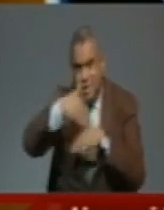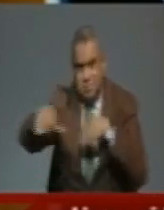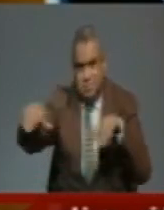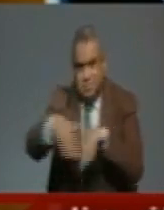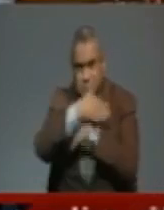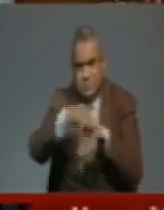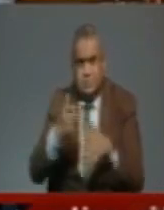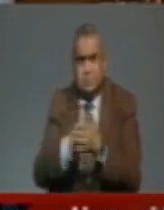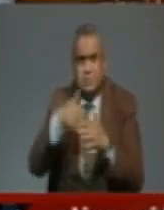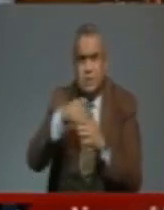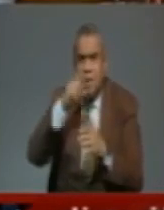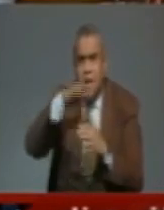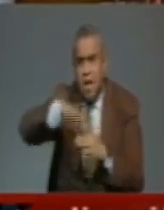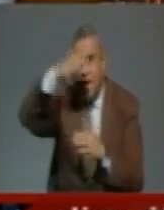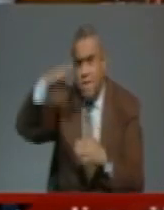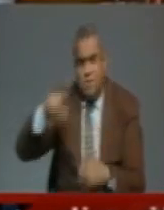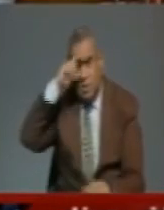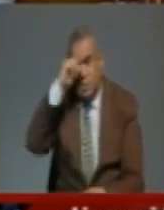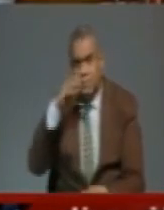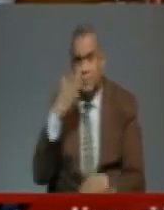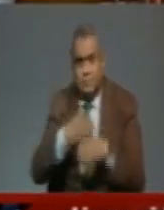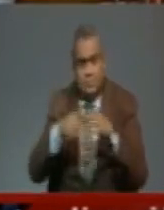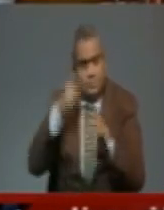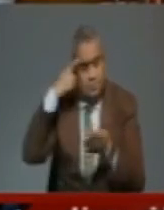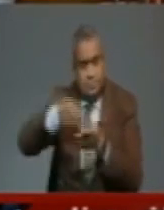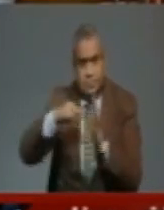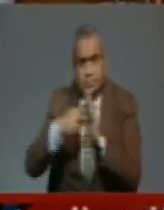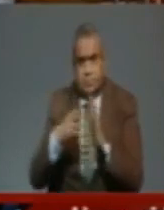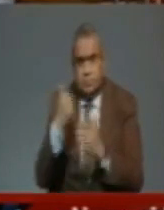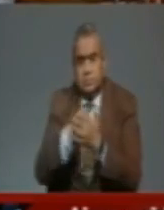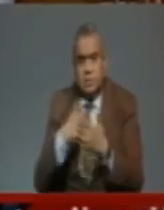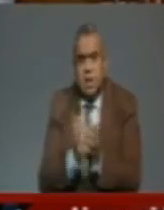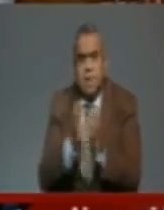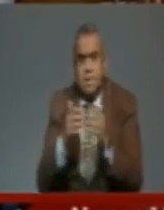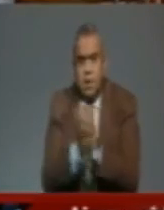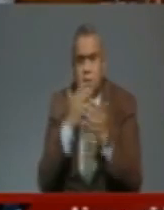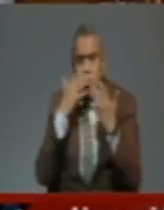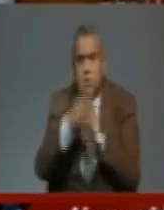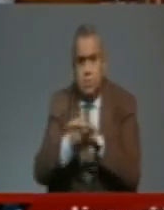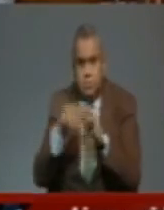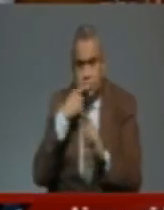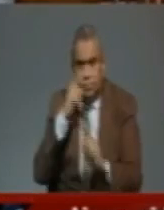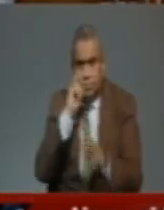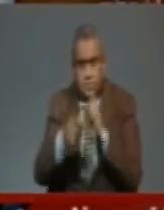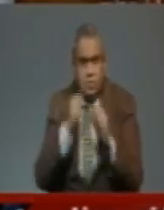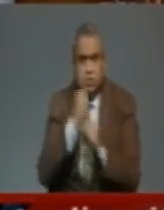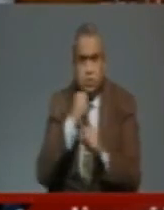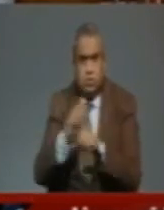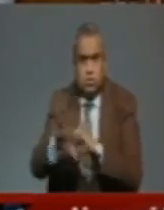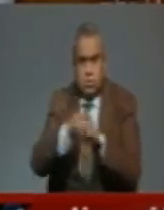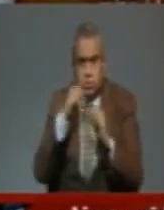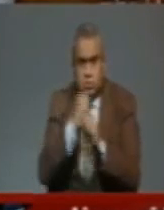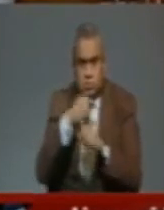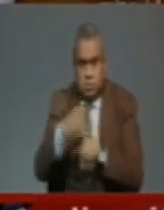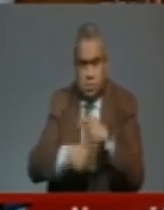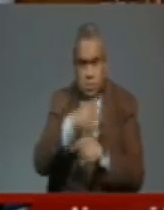اطماء عالي شويه. فبدانا يا فندم خططنا مجموعه من المشروعات عرضناها على حضرتك صدقت بدانا نشتغل فيها، حاجز الامواج الشرقي وده